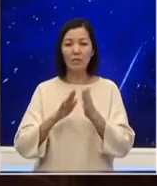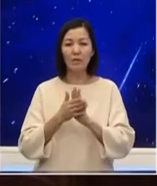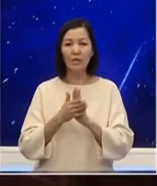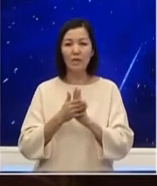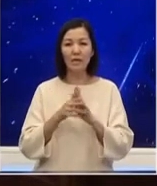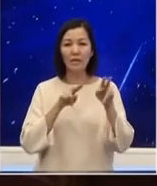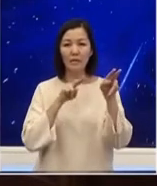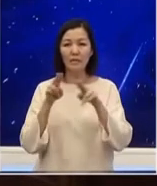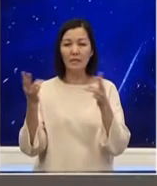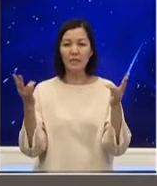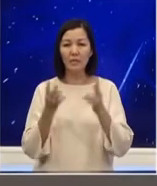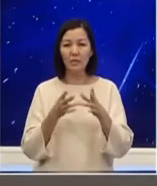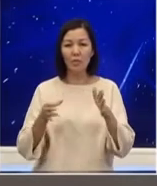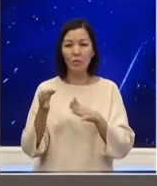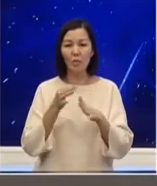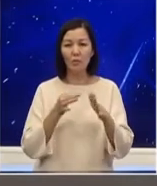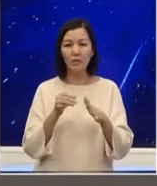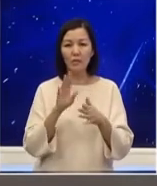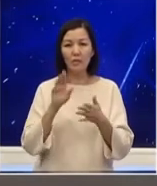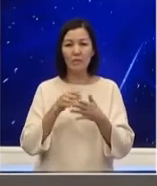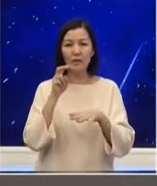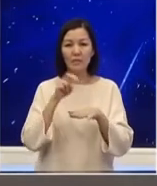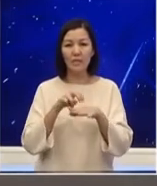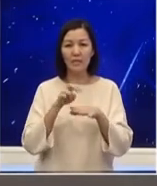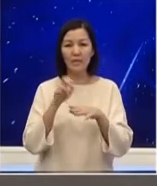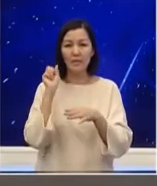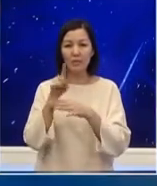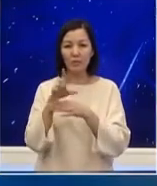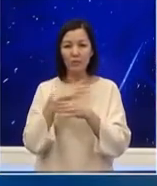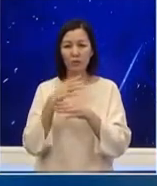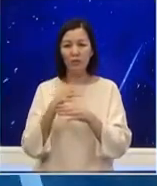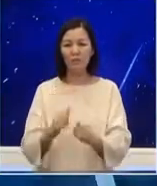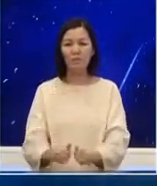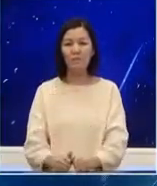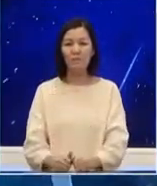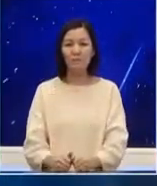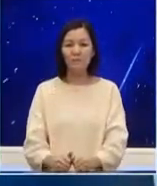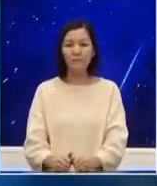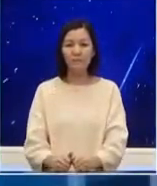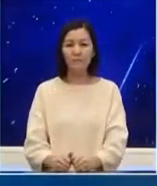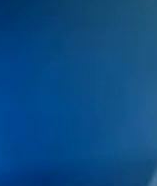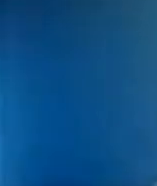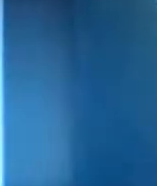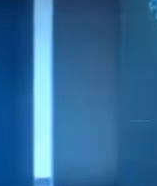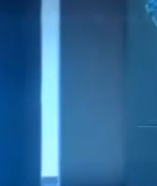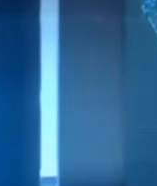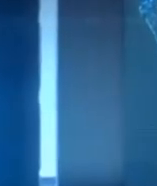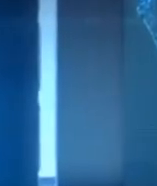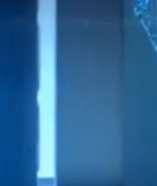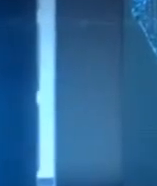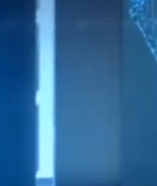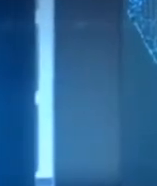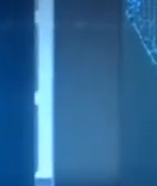болу тиісінше облыстың бас санитар дәрігеріне жүктелді. Меруерт Қыдырбайқызы, Жасұлан Шыңкенже, Жетісу телеарнасы.